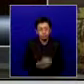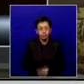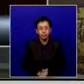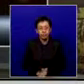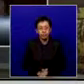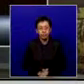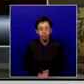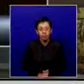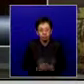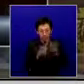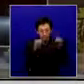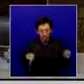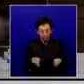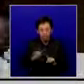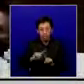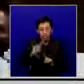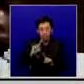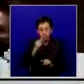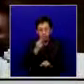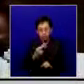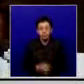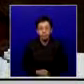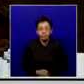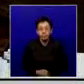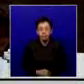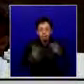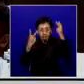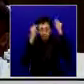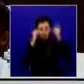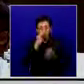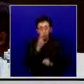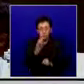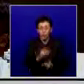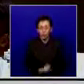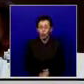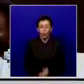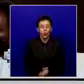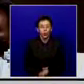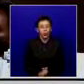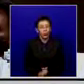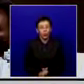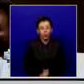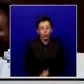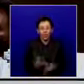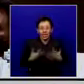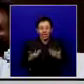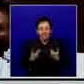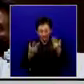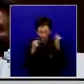ขอขึ้นแผ่นที่หนึ่งเลยท่านนายกดูนะครับโอ้โหดีใจท่านมาดู